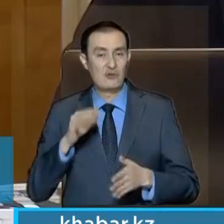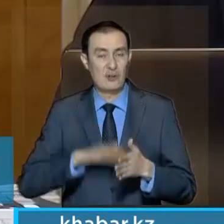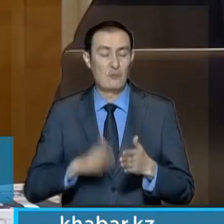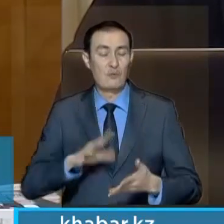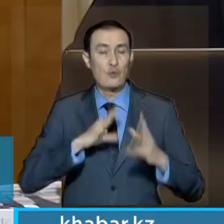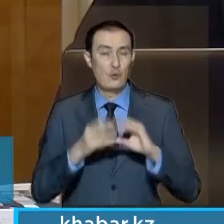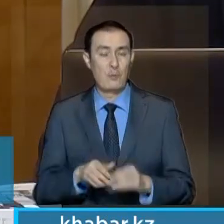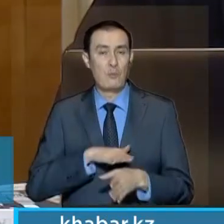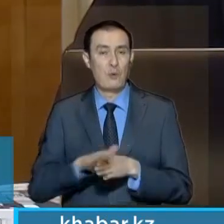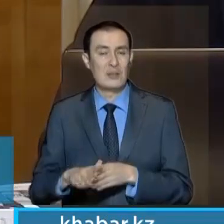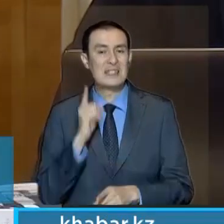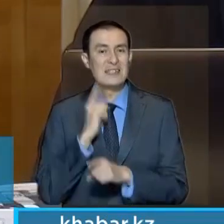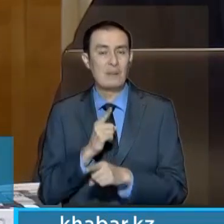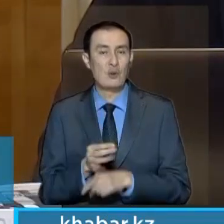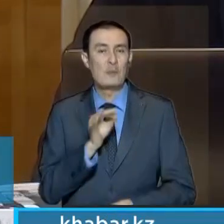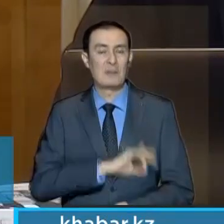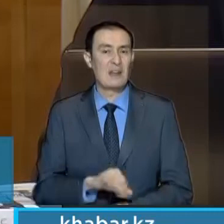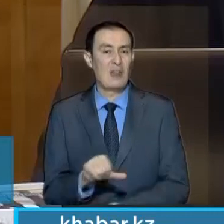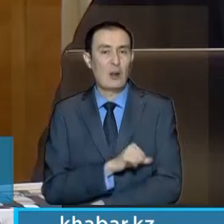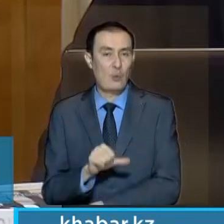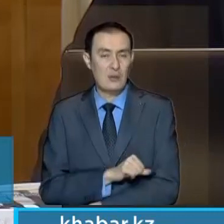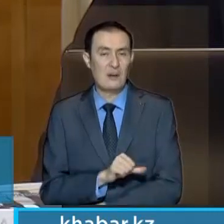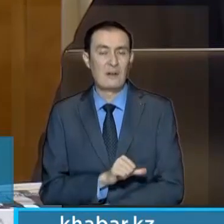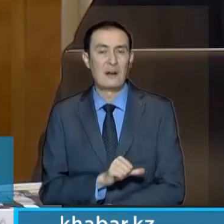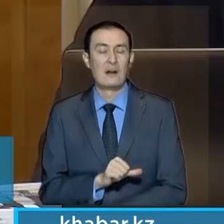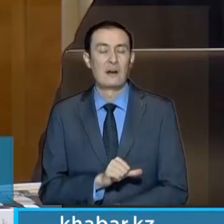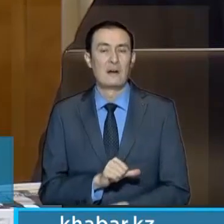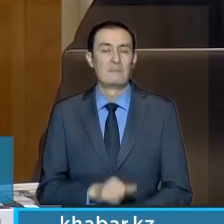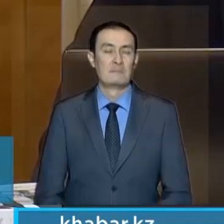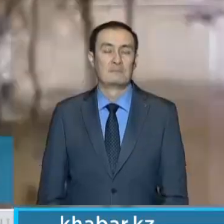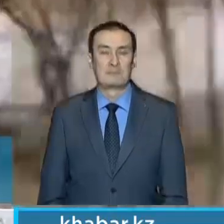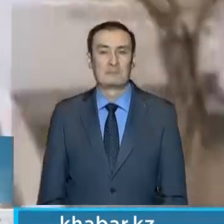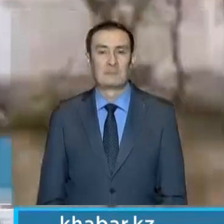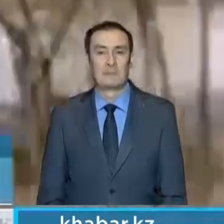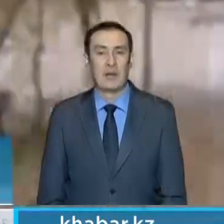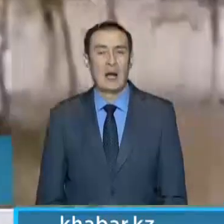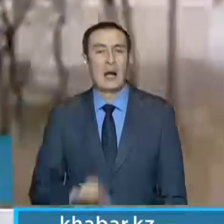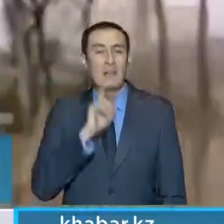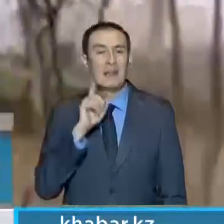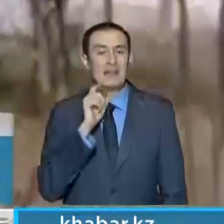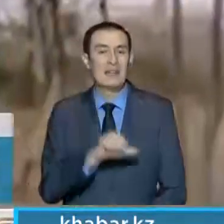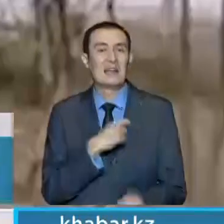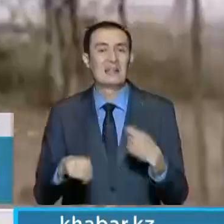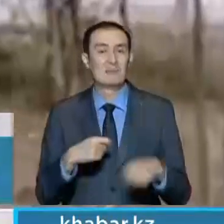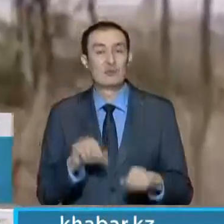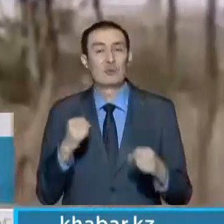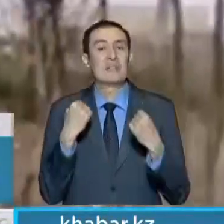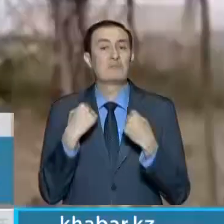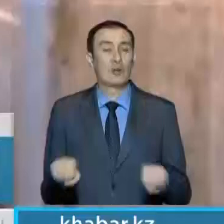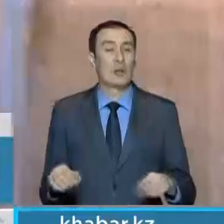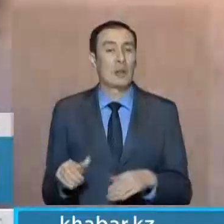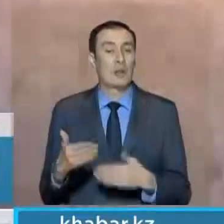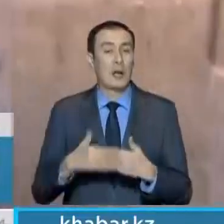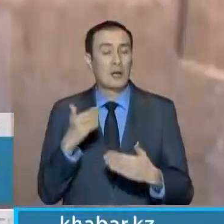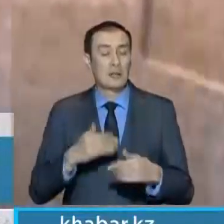обеспечат безусловный и полный запрет употребления наркотиков в немедицинских целях. А вот молодые наркосбытчики могут избежать наказания. Об